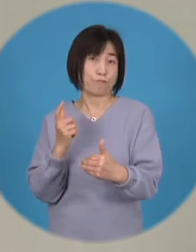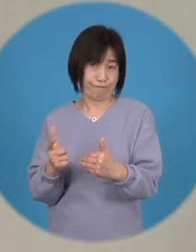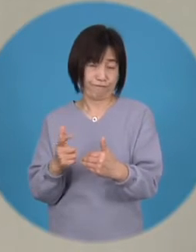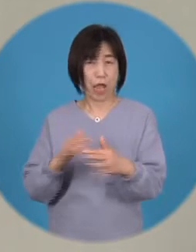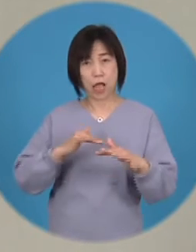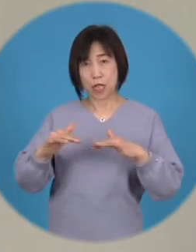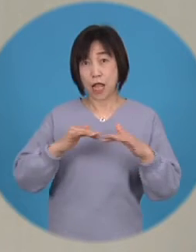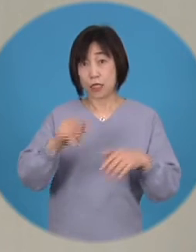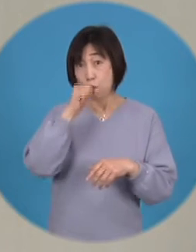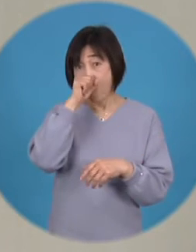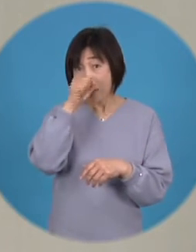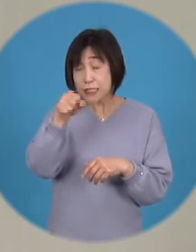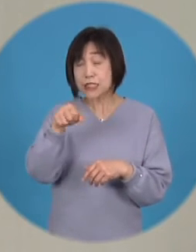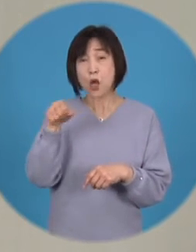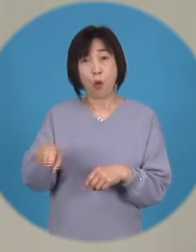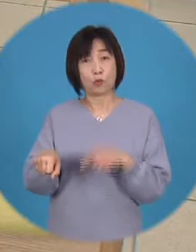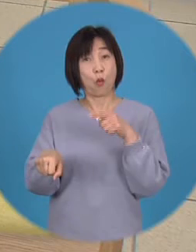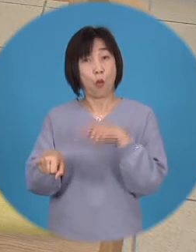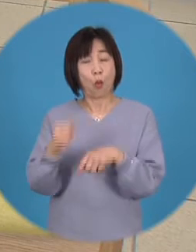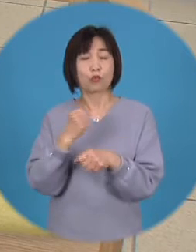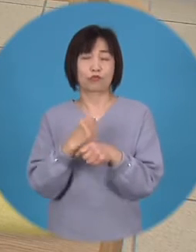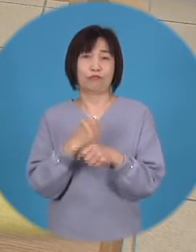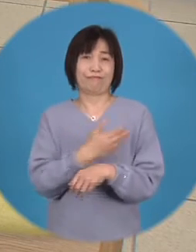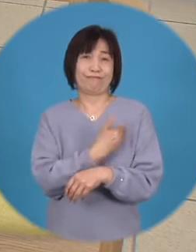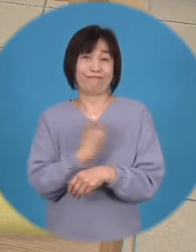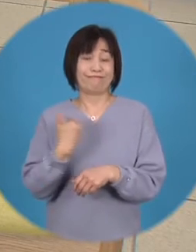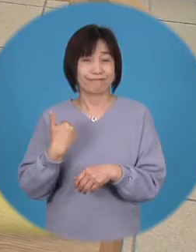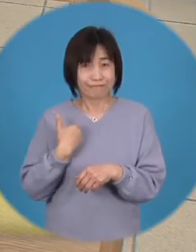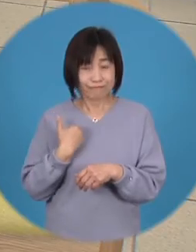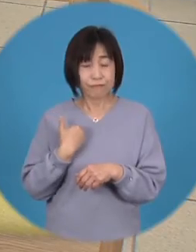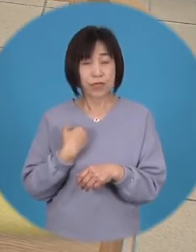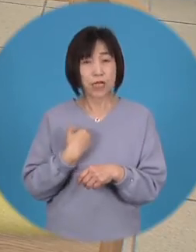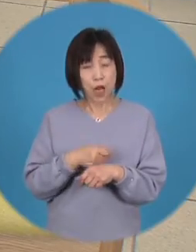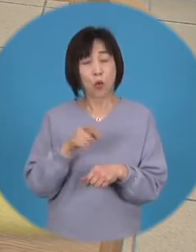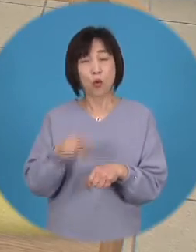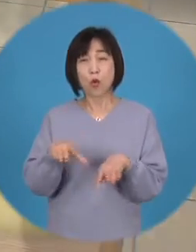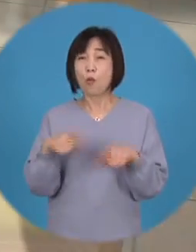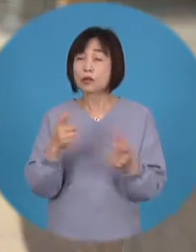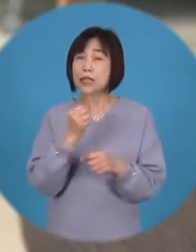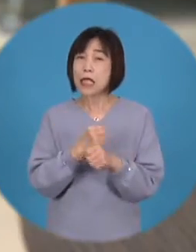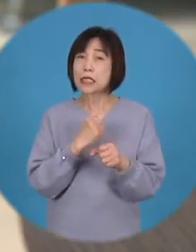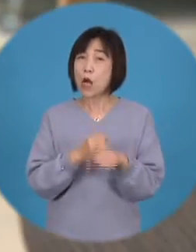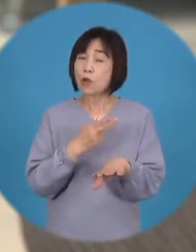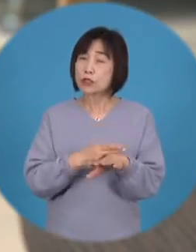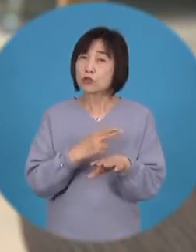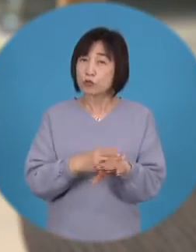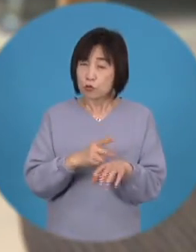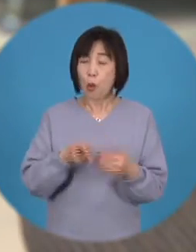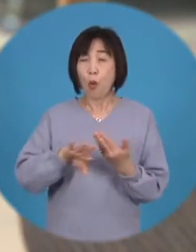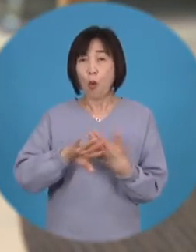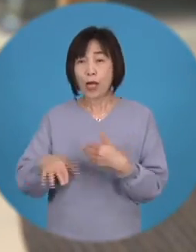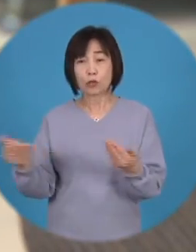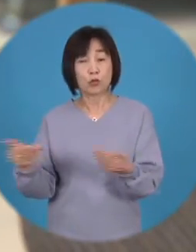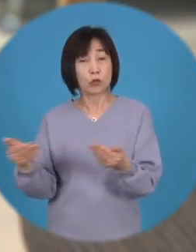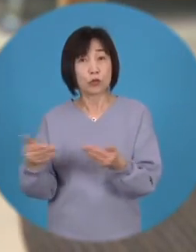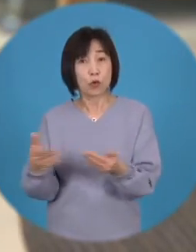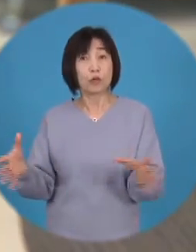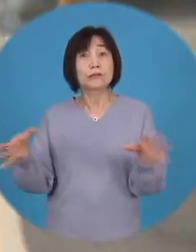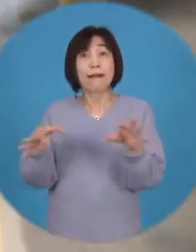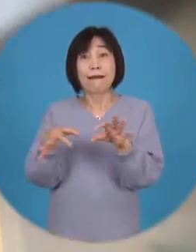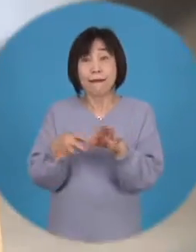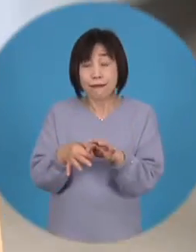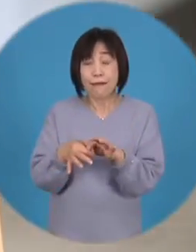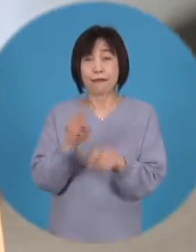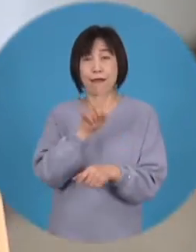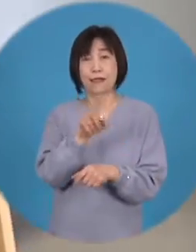包丁を作ることができます。今後この技術をはじめ木材加工技術を他の業種にも生かすことで飛騨の